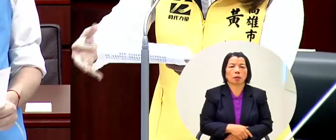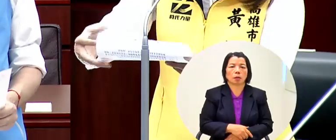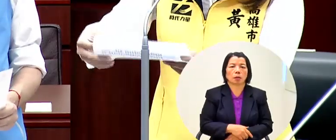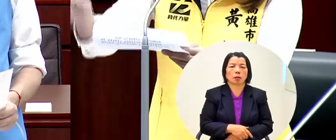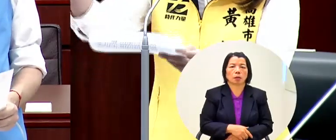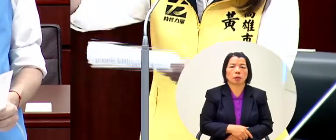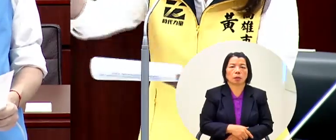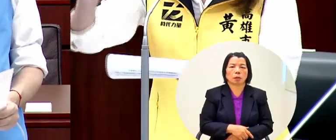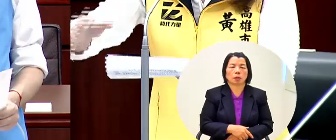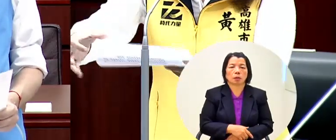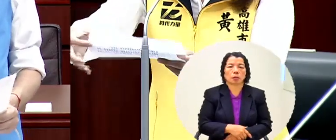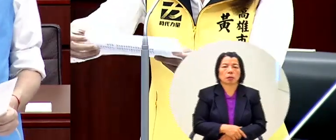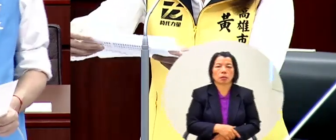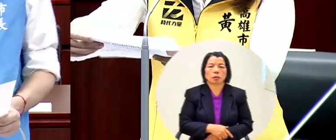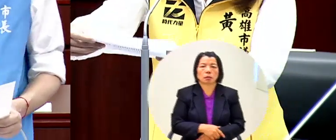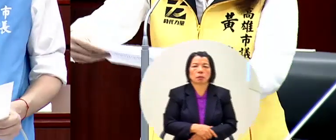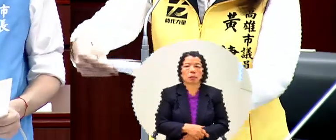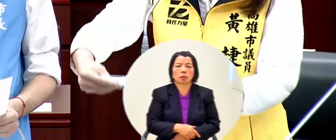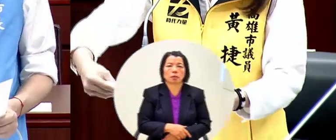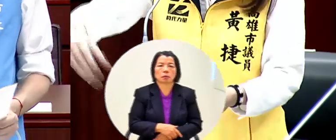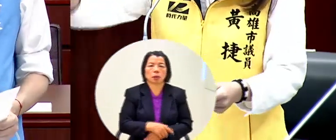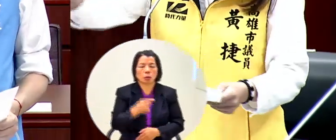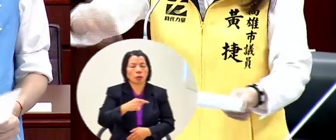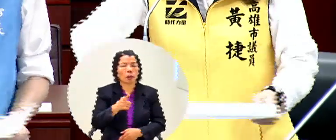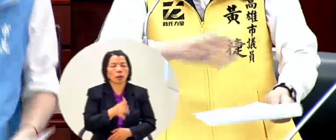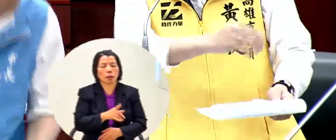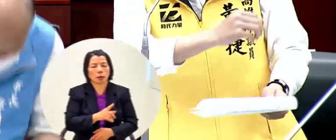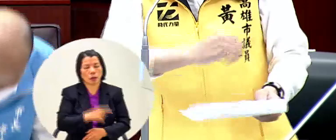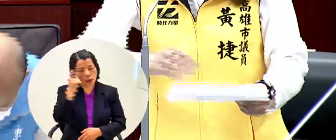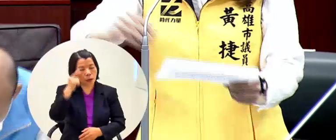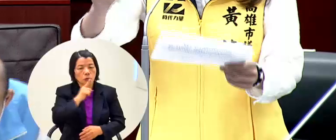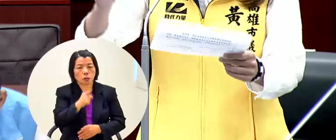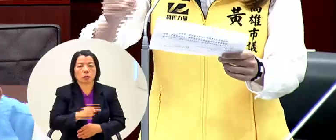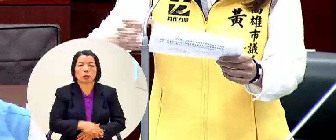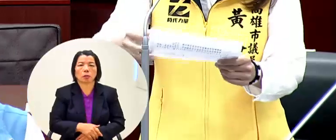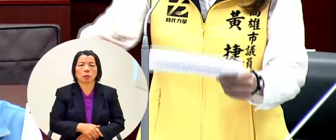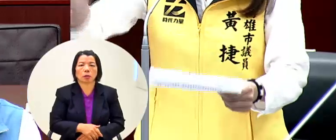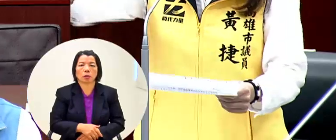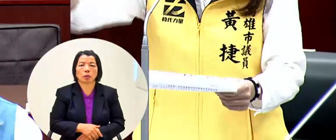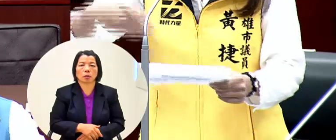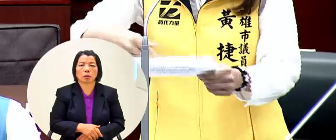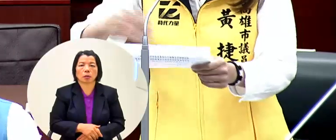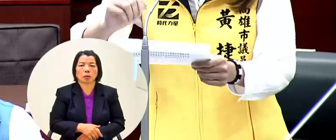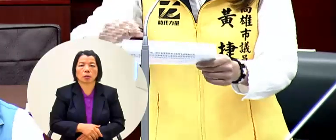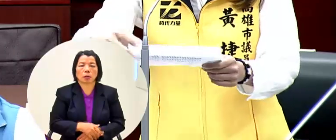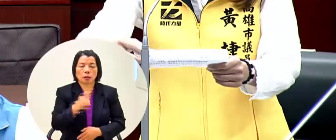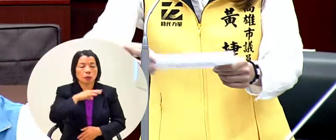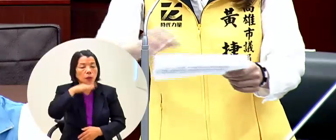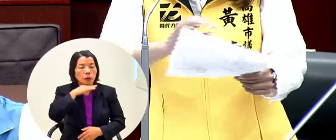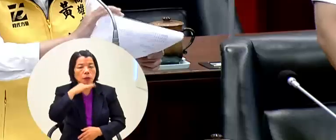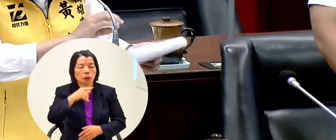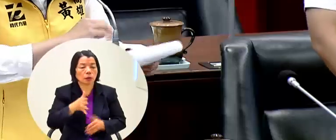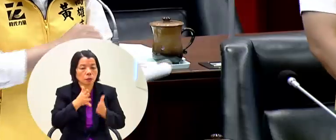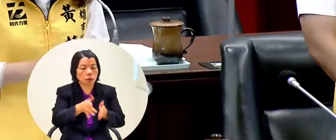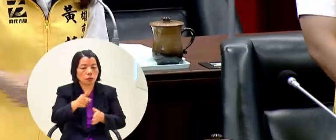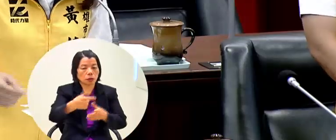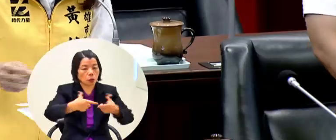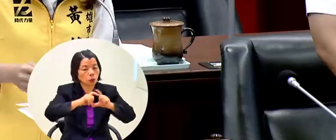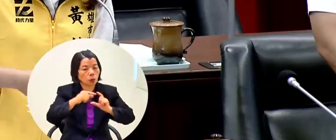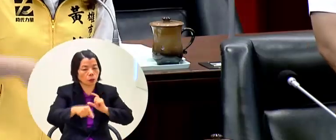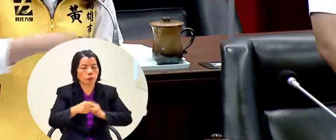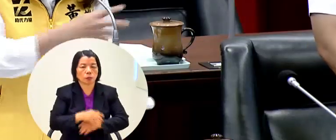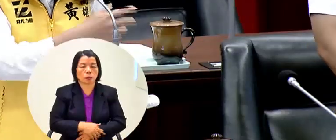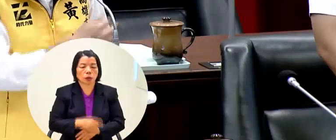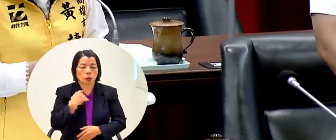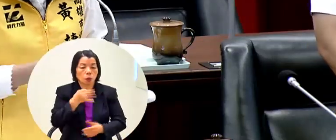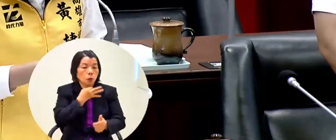稍后再回答。 谢谢。 我还有想要讲的，就是再来就是等一下要针对这个问题回答。再来就是所谓纾